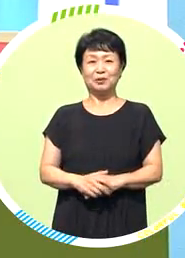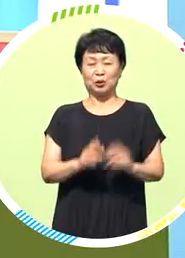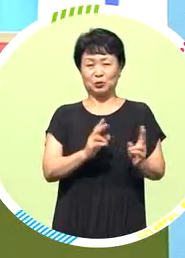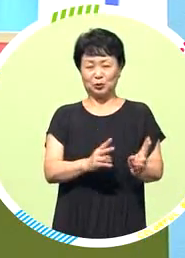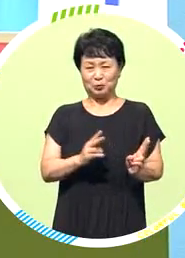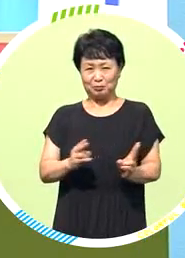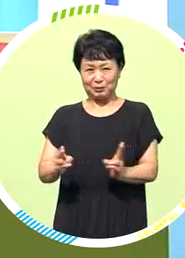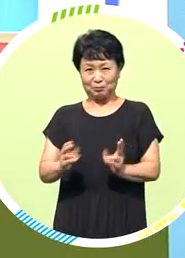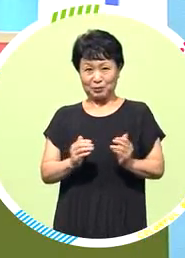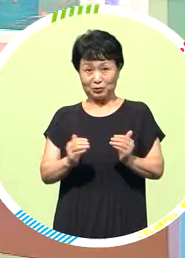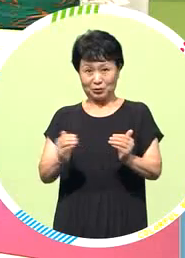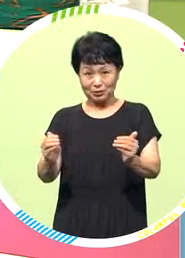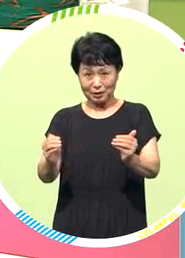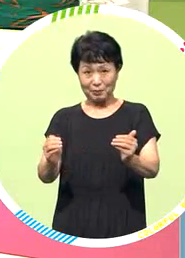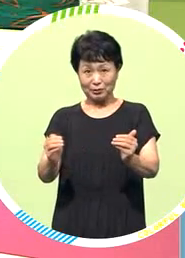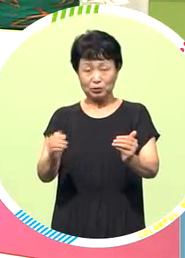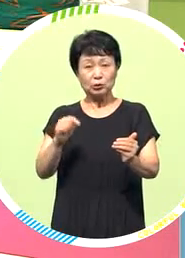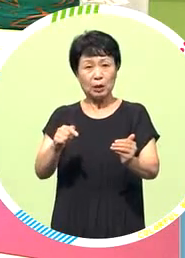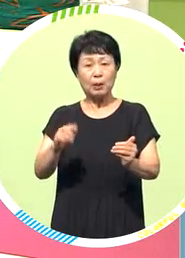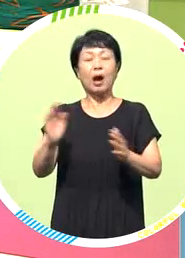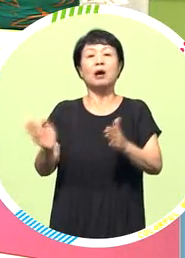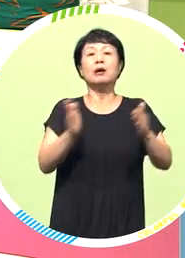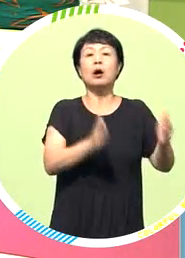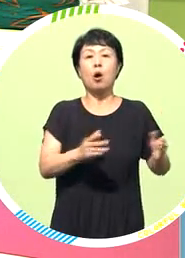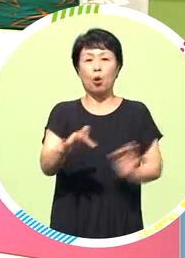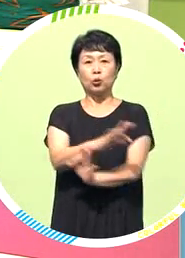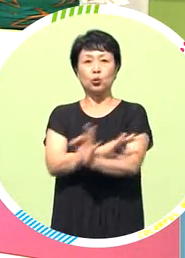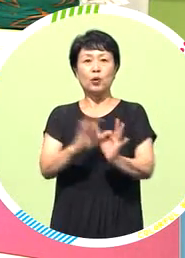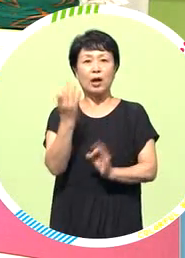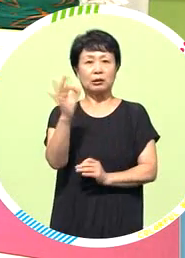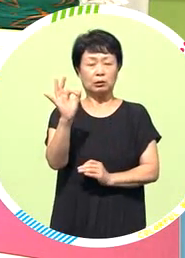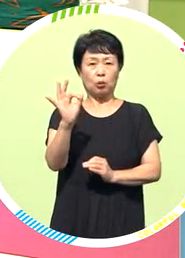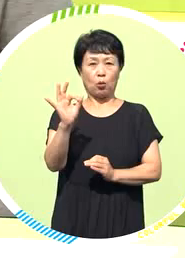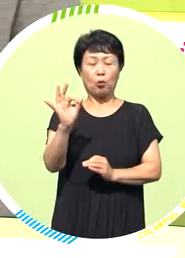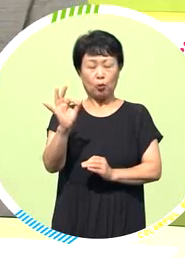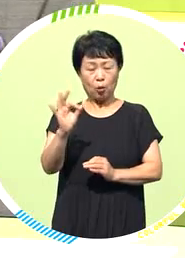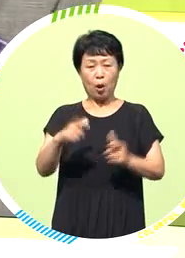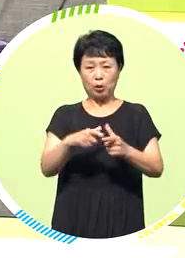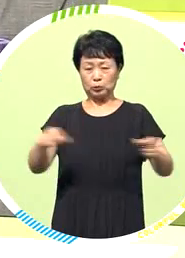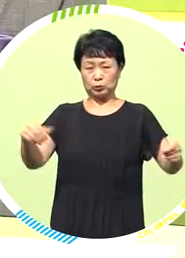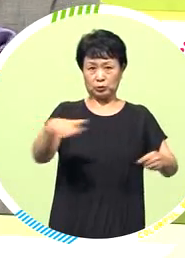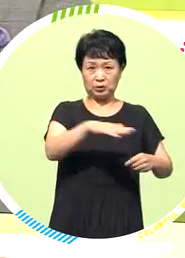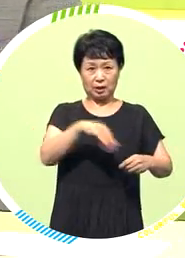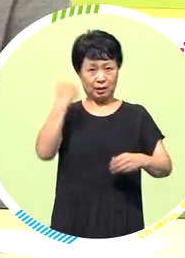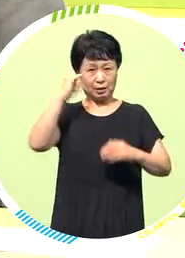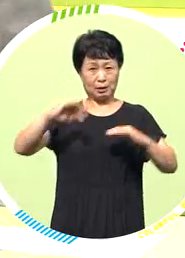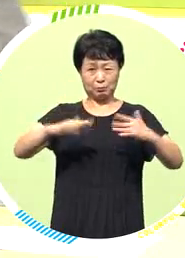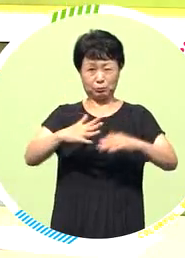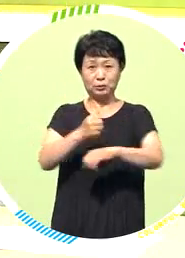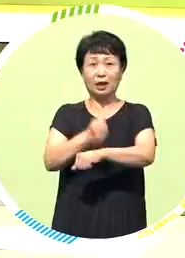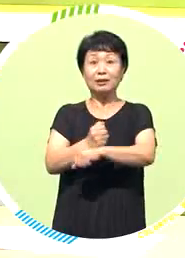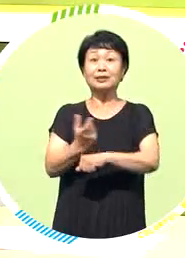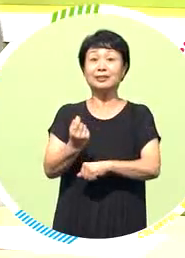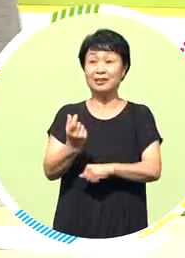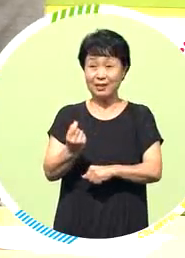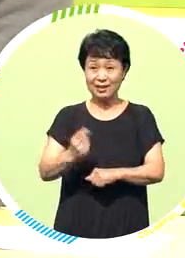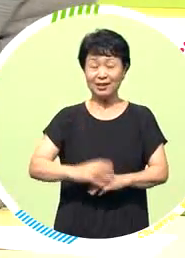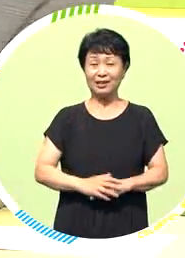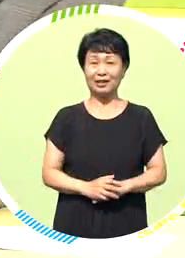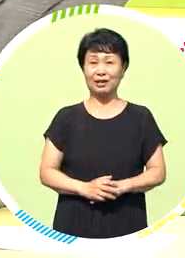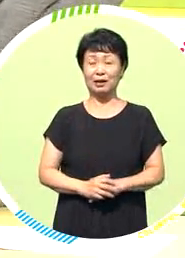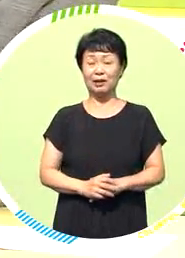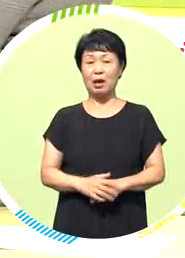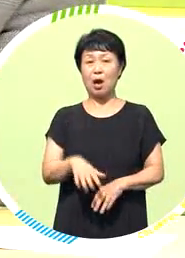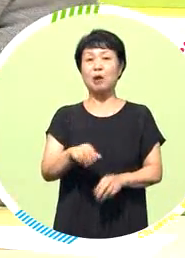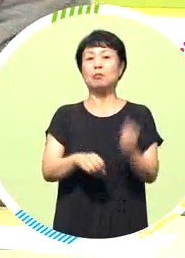ですけれども、この運営費用に関してはもう知事国中を巻き込んでの、もう これ本当苦労しましたよ。っていうのはね、